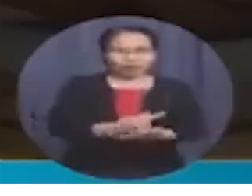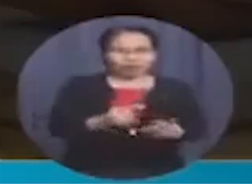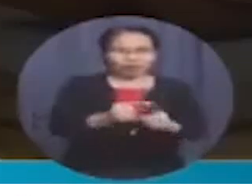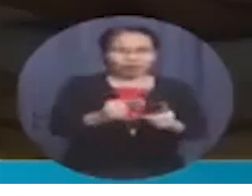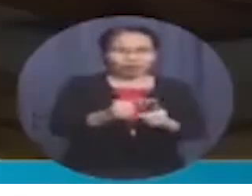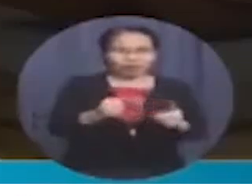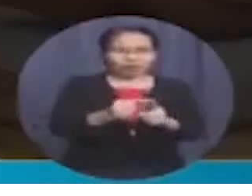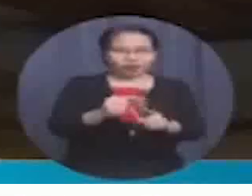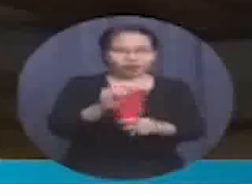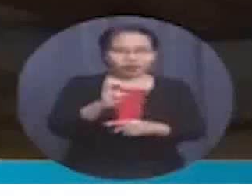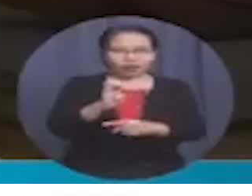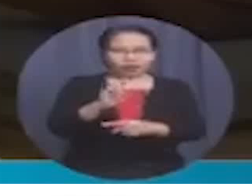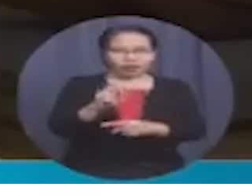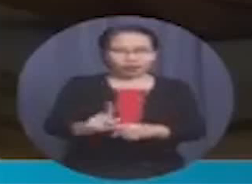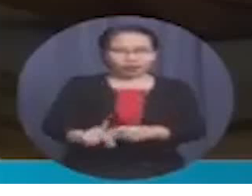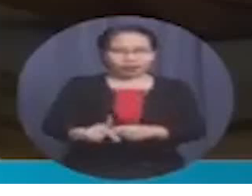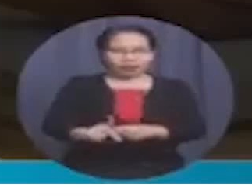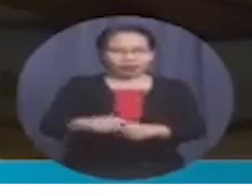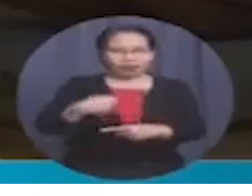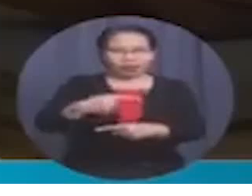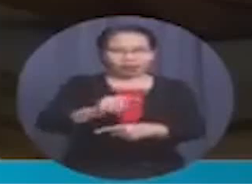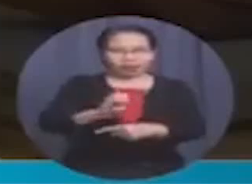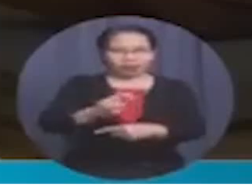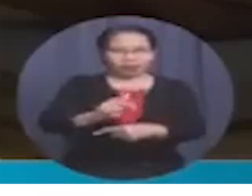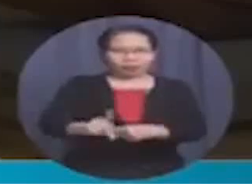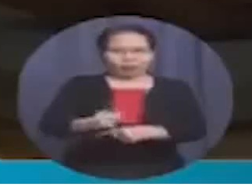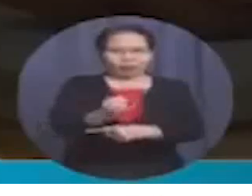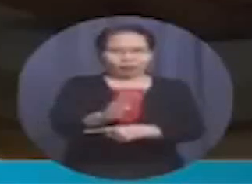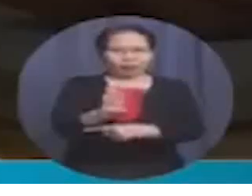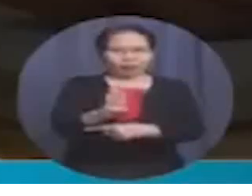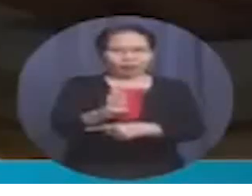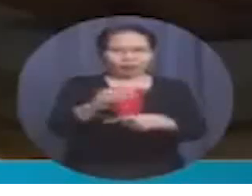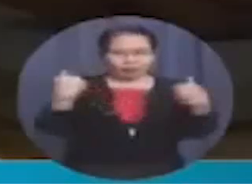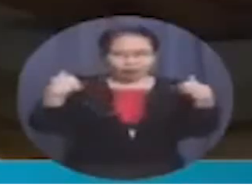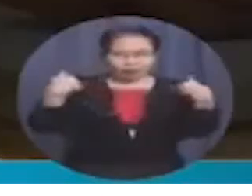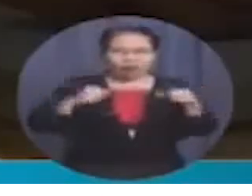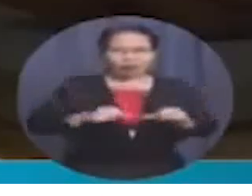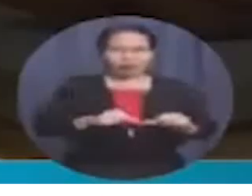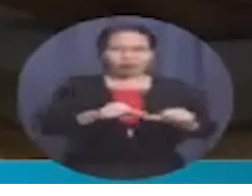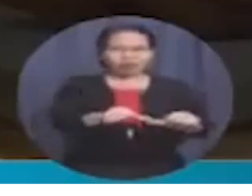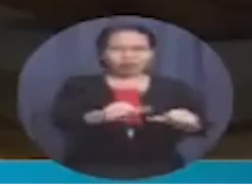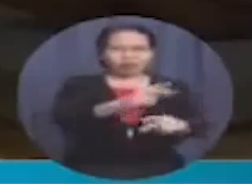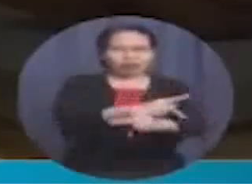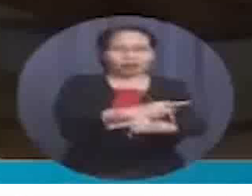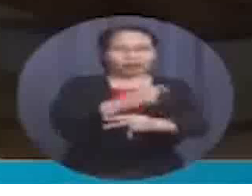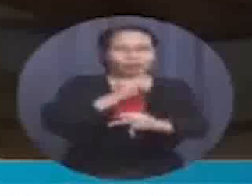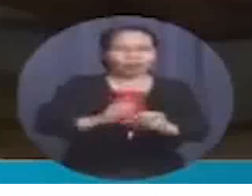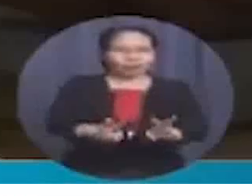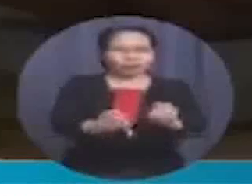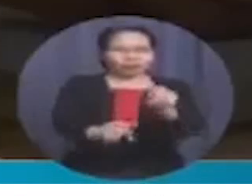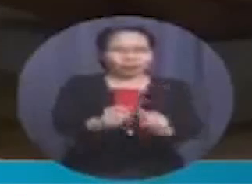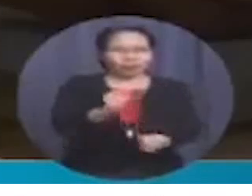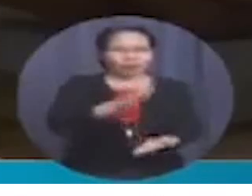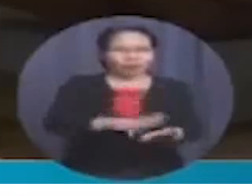di salita ng Diyos yan. Sabi ni Elipas kay Job, pagpapatuluyan mo ba ang dating daan na nilakaran ng